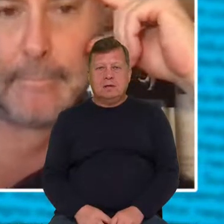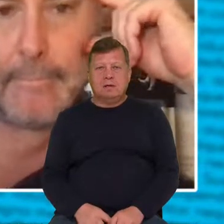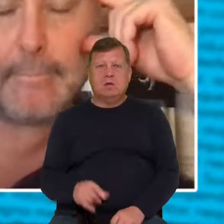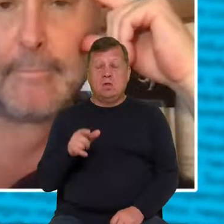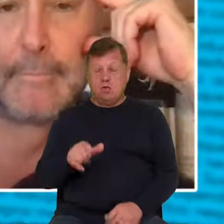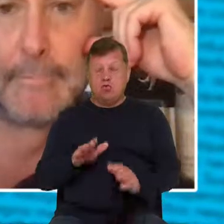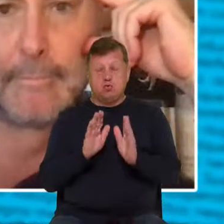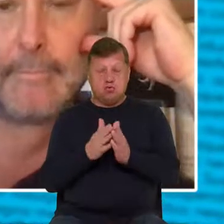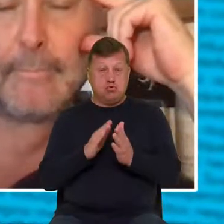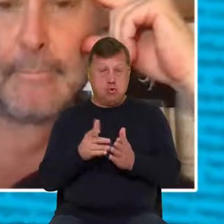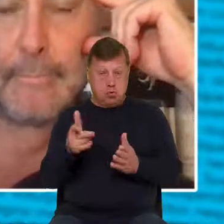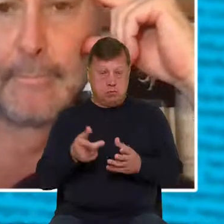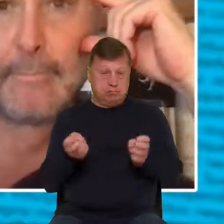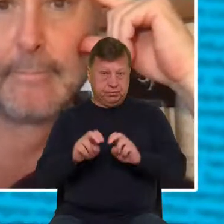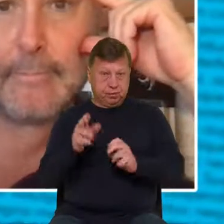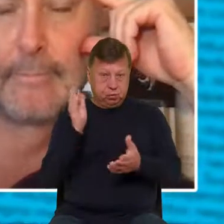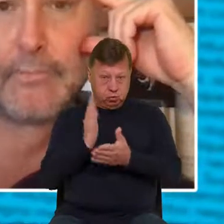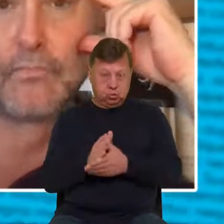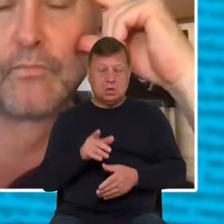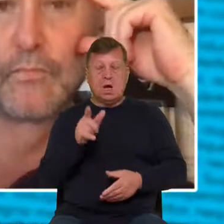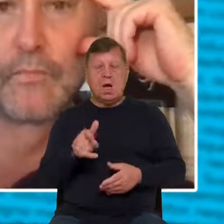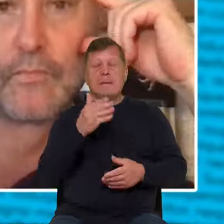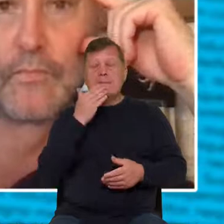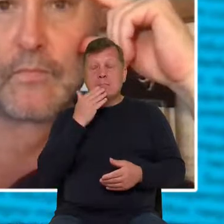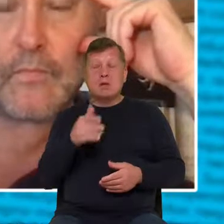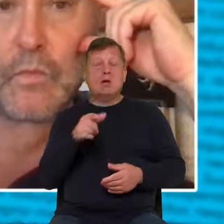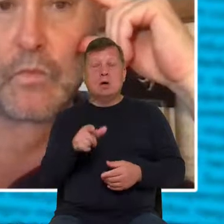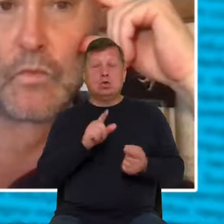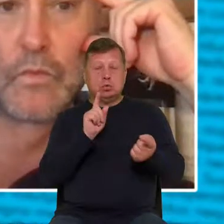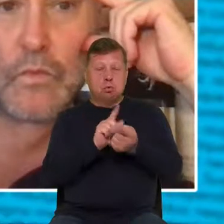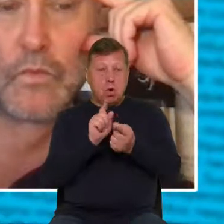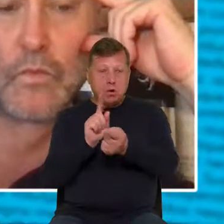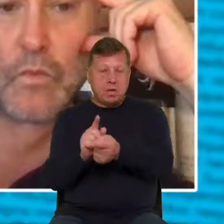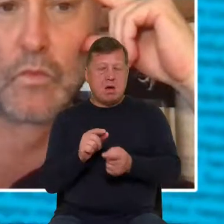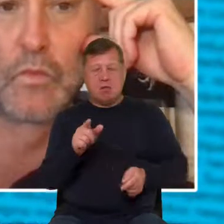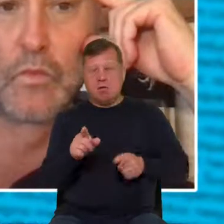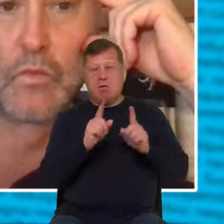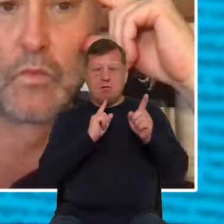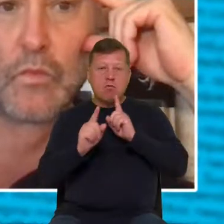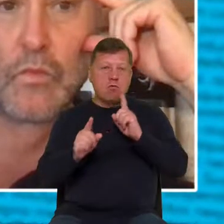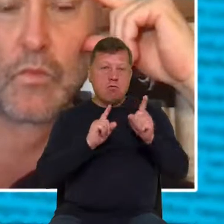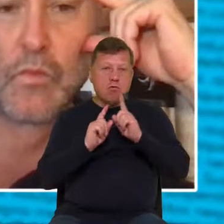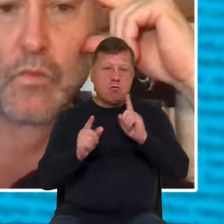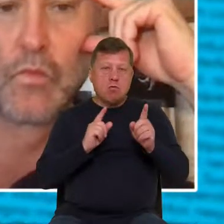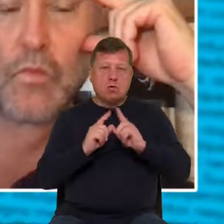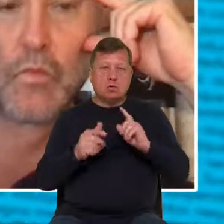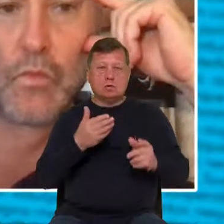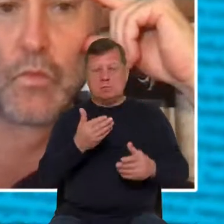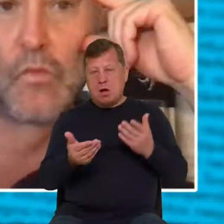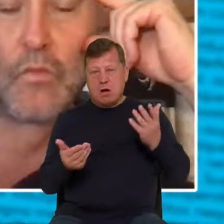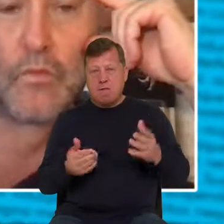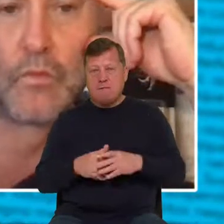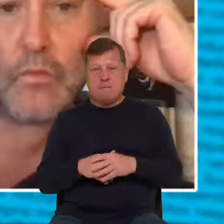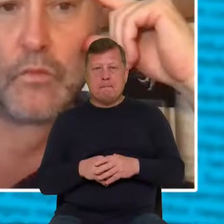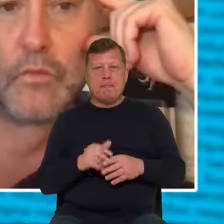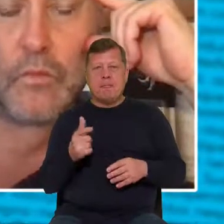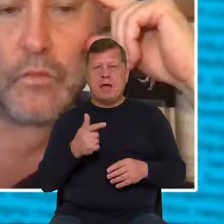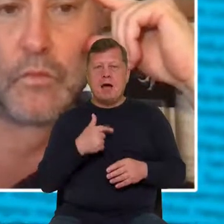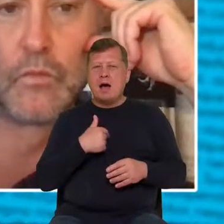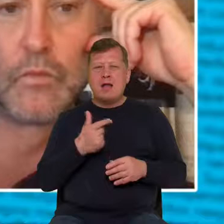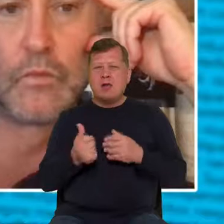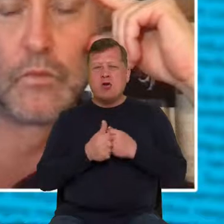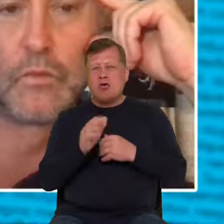tej książki to właśnie spotkania, to rozmowy i oczywiście nie chodzi tutaj o jakieś wyliczanki,